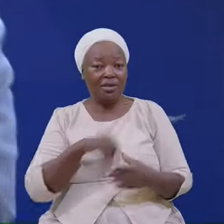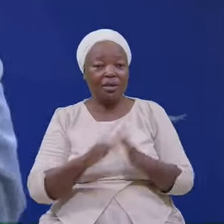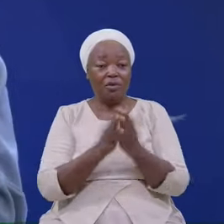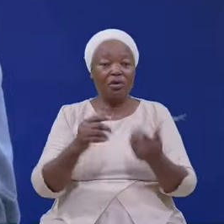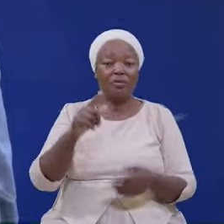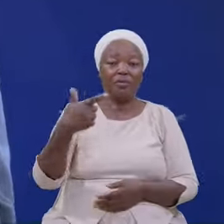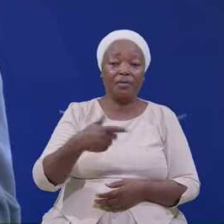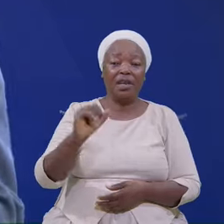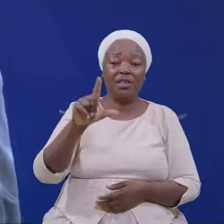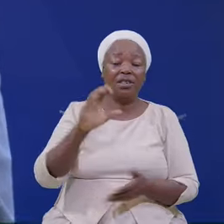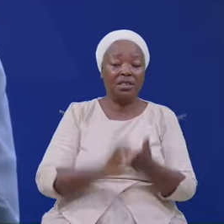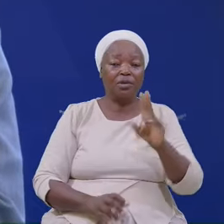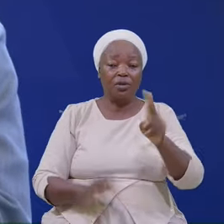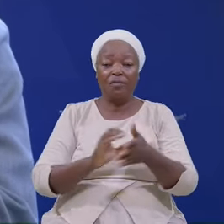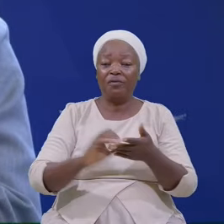Galates 2,